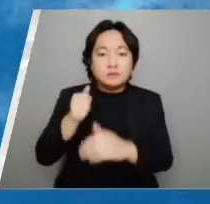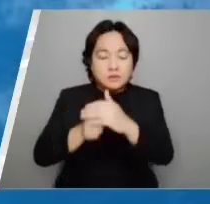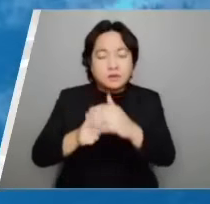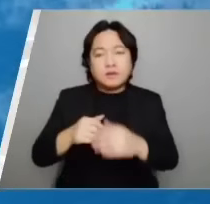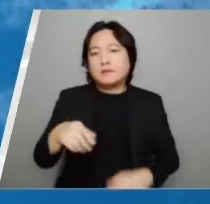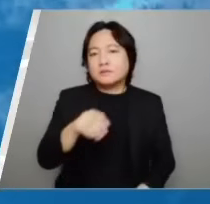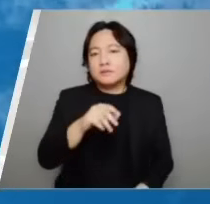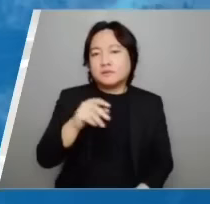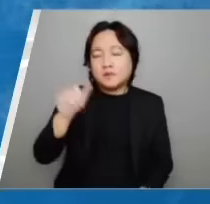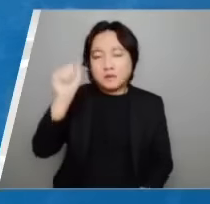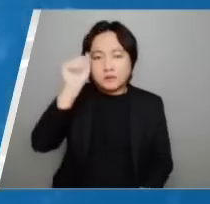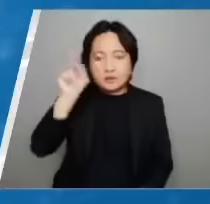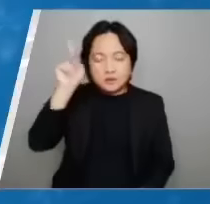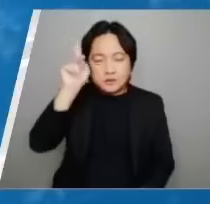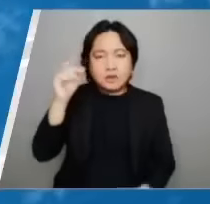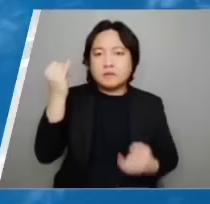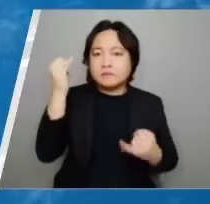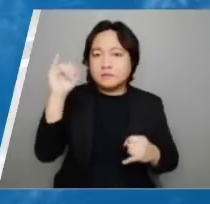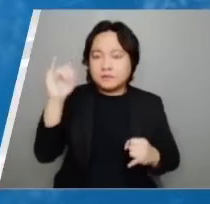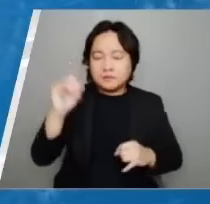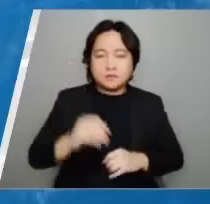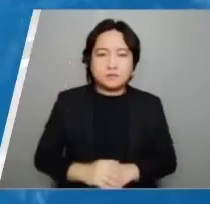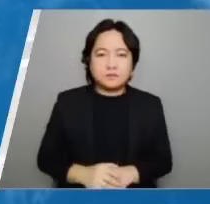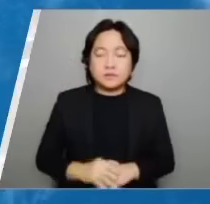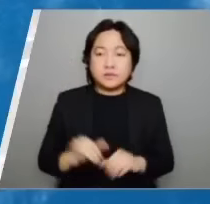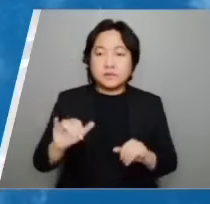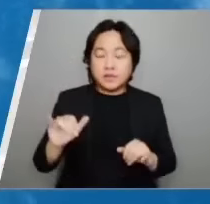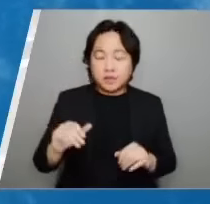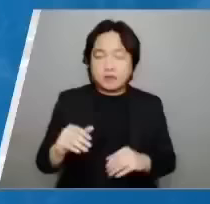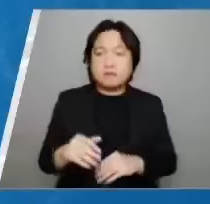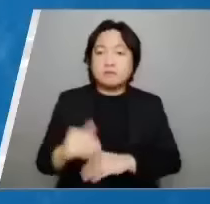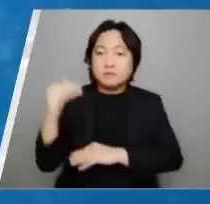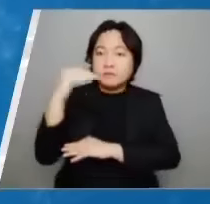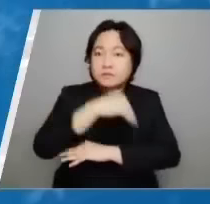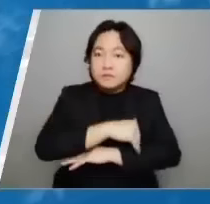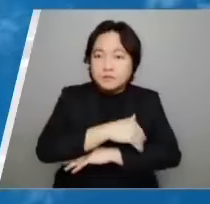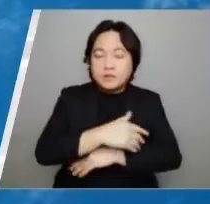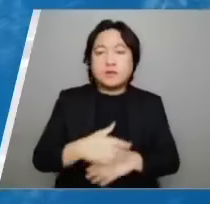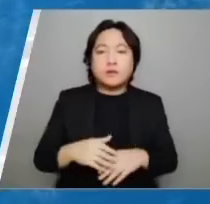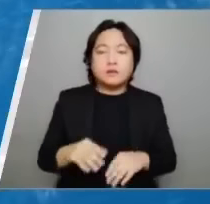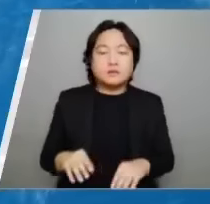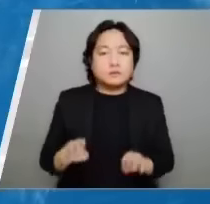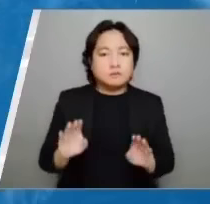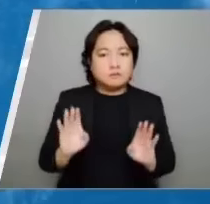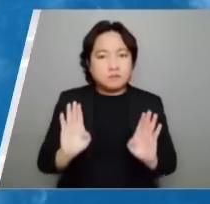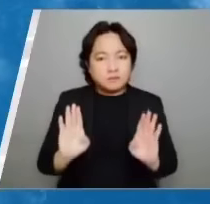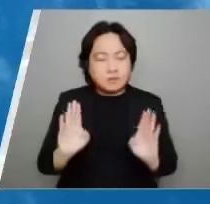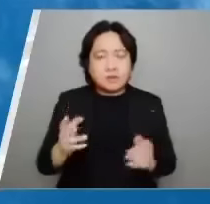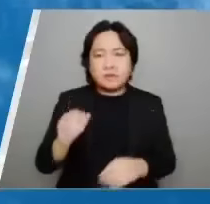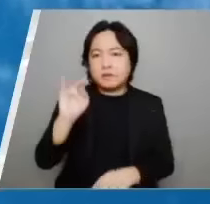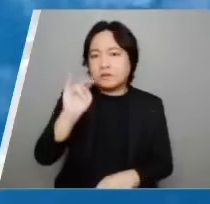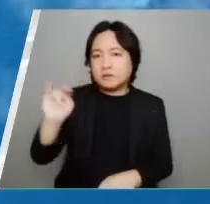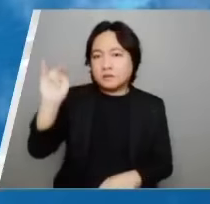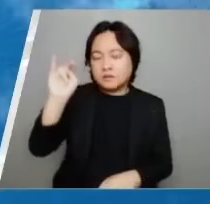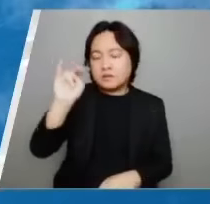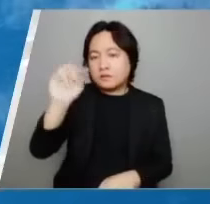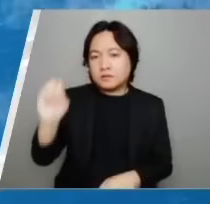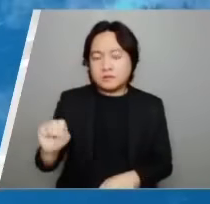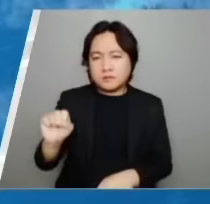at Ifugao. Gayun din po sa Mountain Province, Benguet, Ilocos Norte, Ilocos Sur,